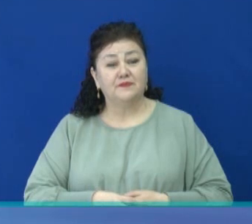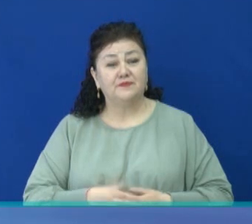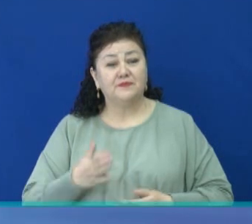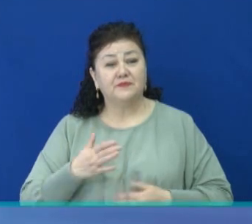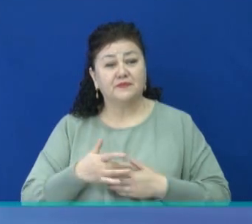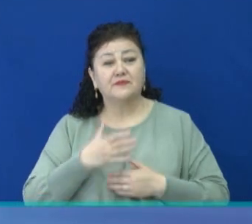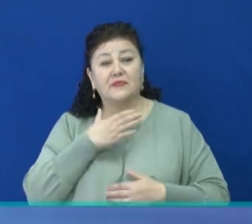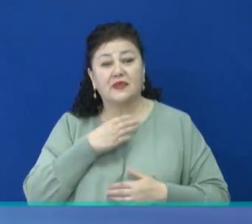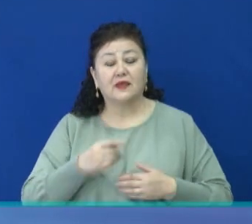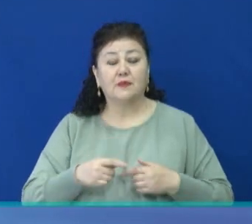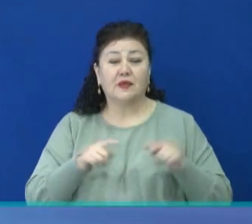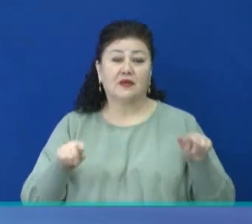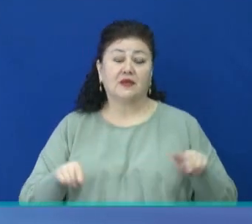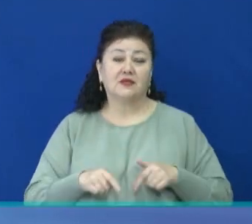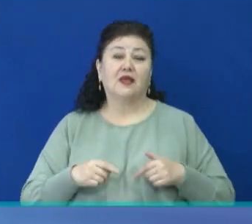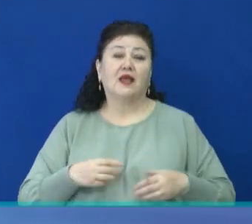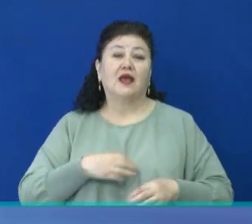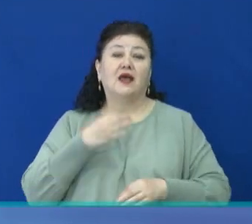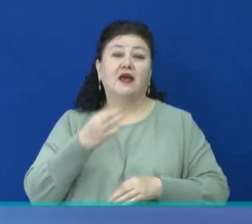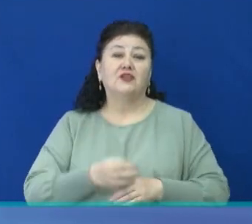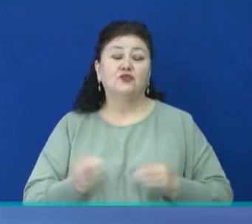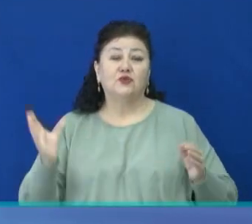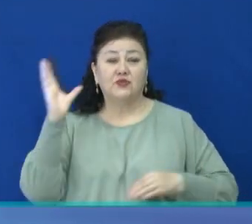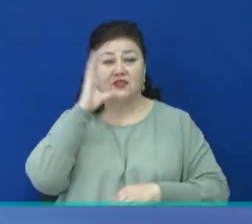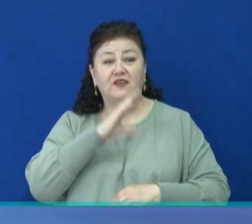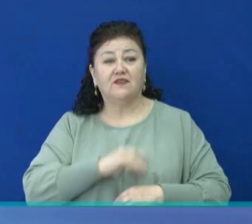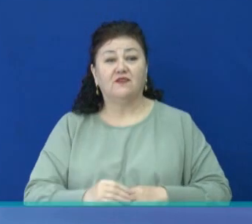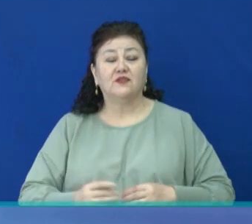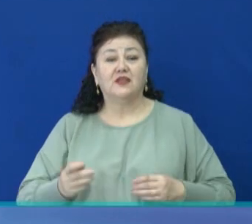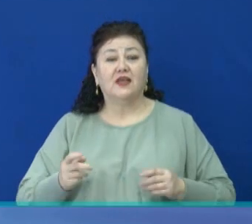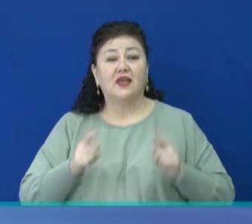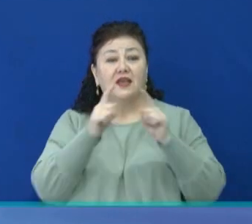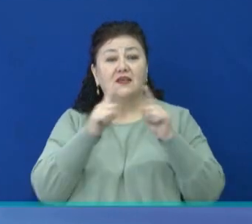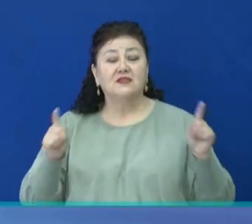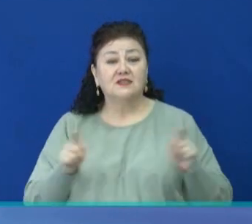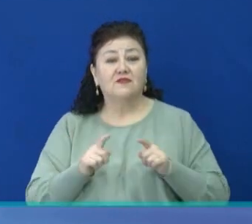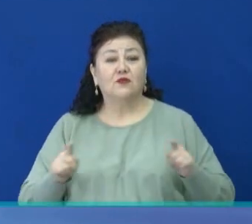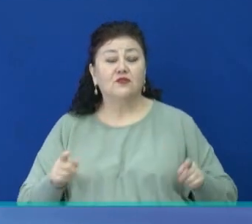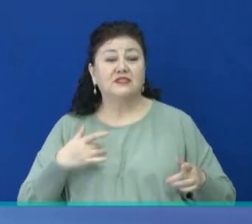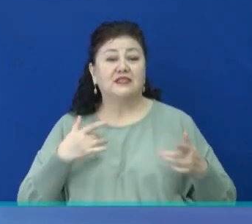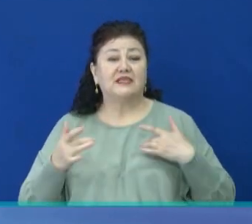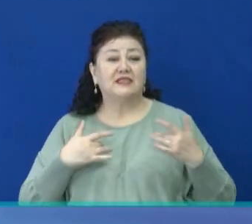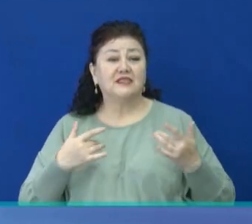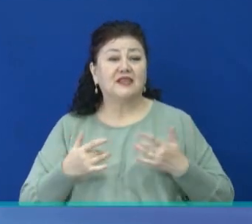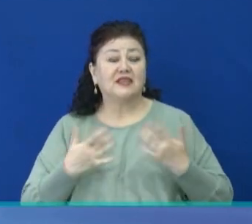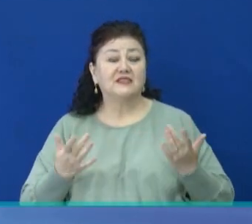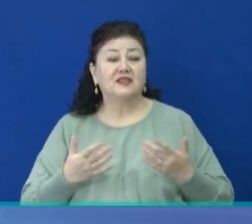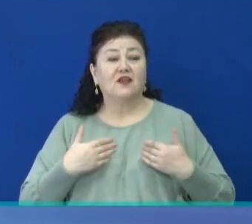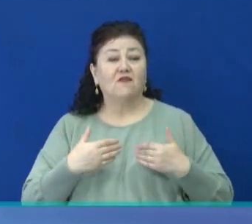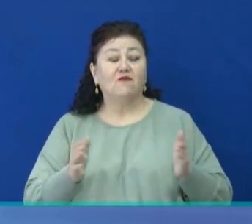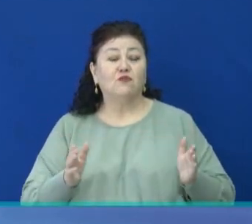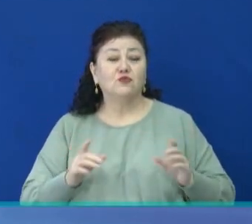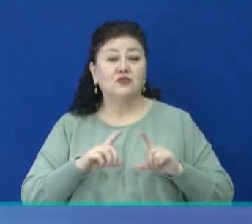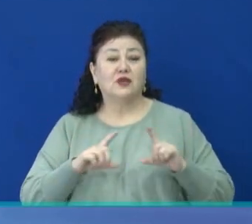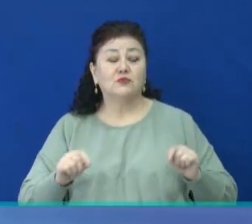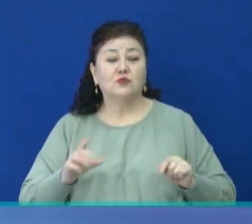В нашем городе прошел традиционный отчетный вечер «Звездные танцы Вселенной», организованный областной балетной школой, в ходе которого выпускникам школы